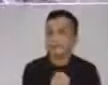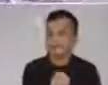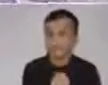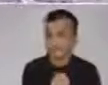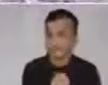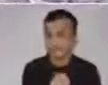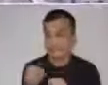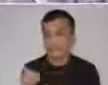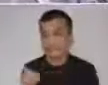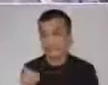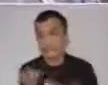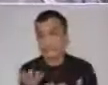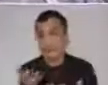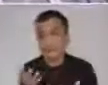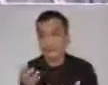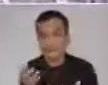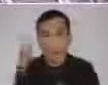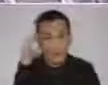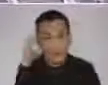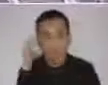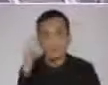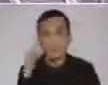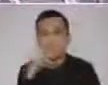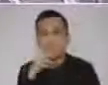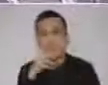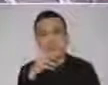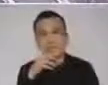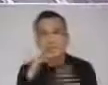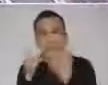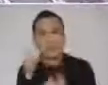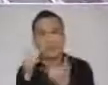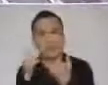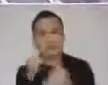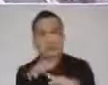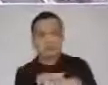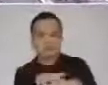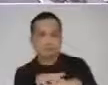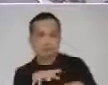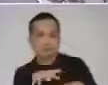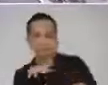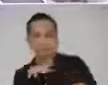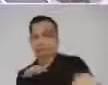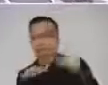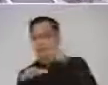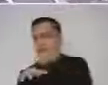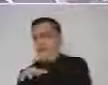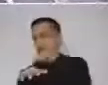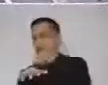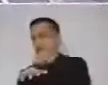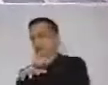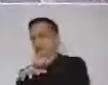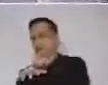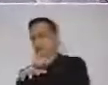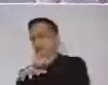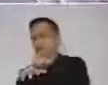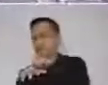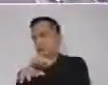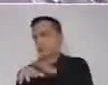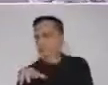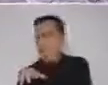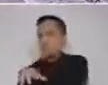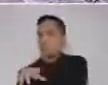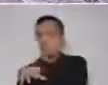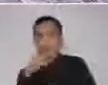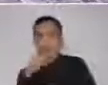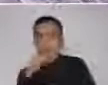mga kumakaliwa sa may pabunta ng Pasig sa Meralco Avenue at sa mga dumidiretso sa may Ortigas flyover. Dito naman sa may